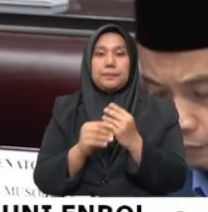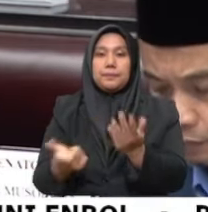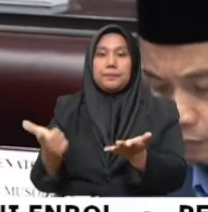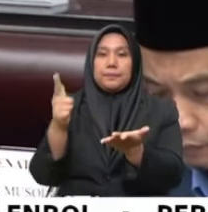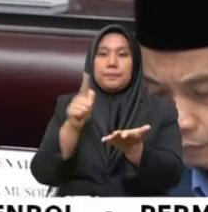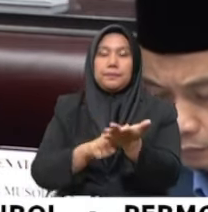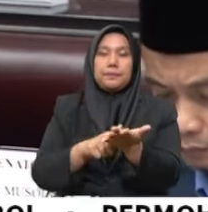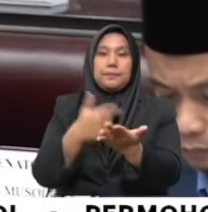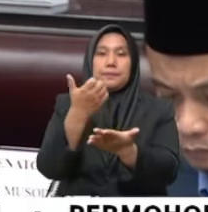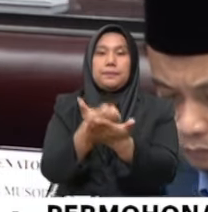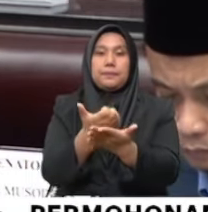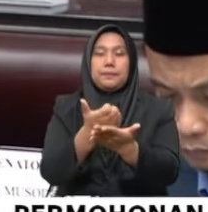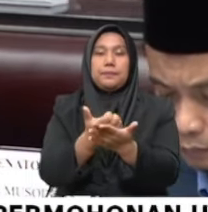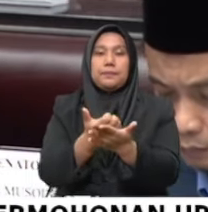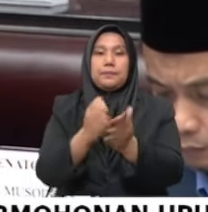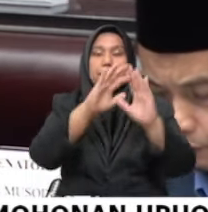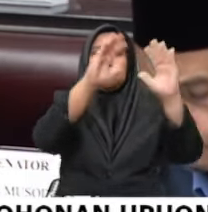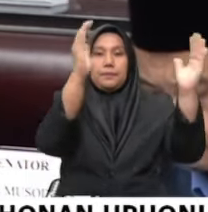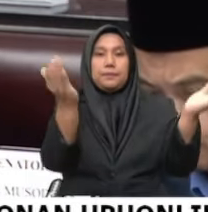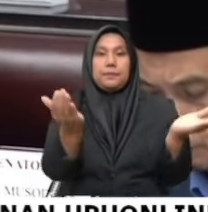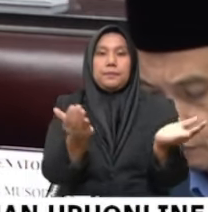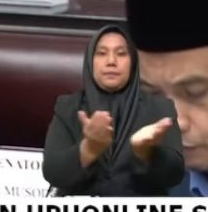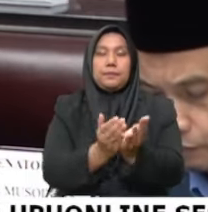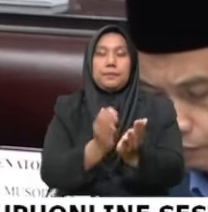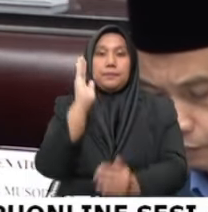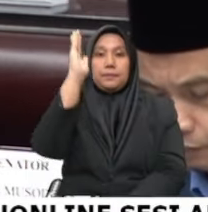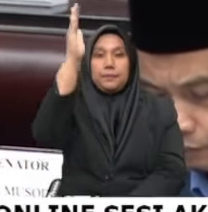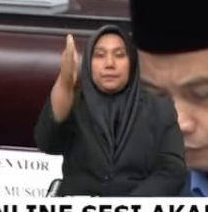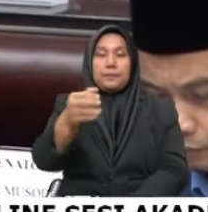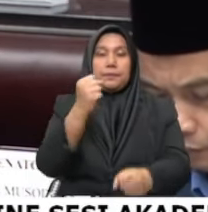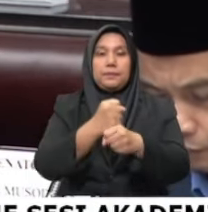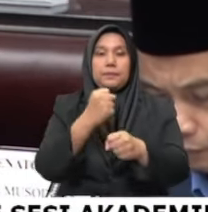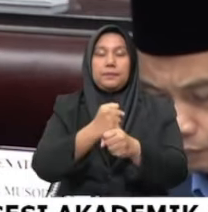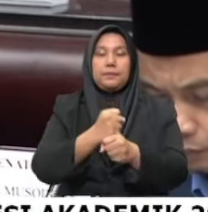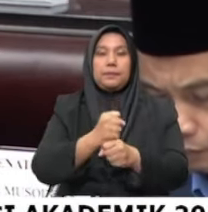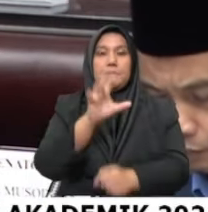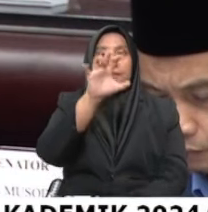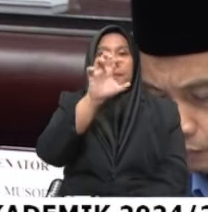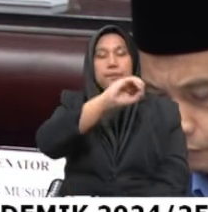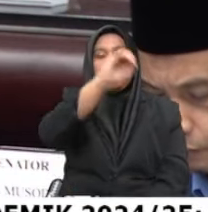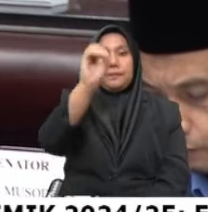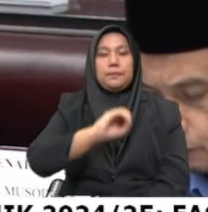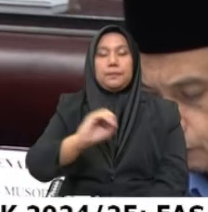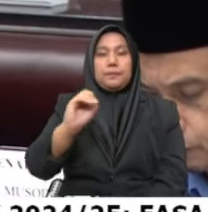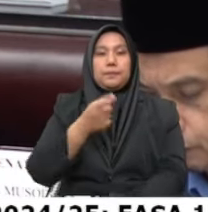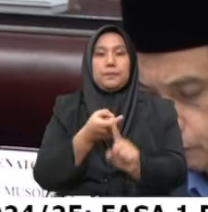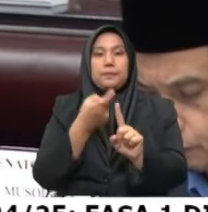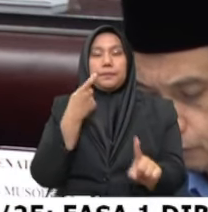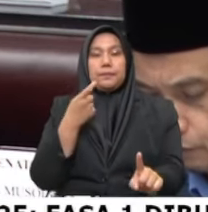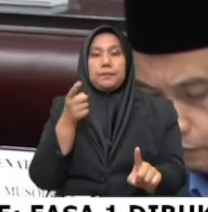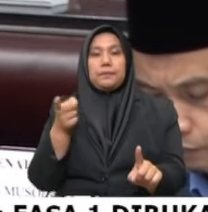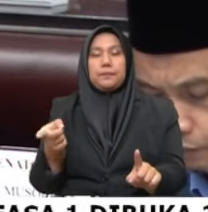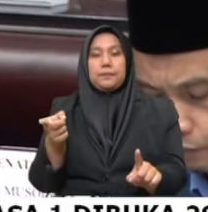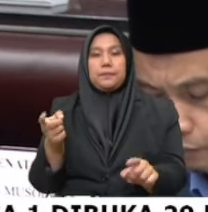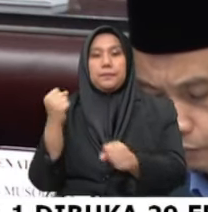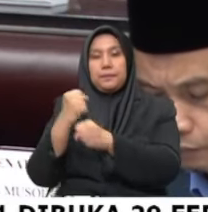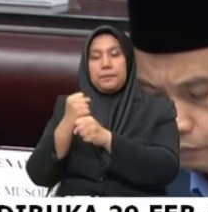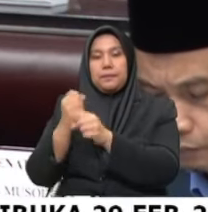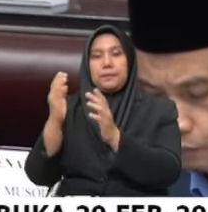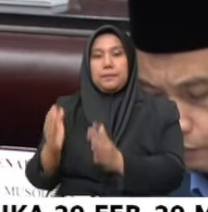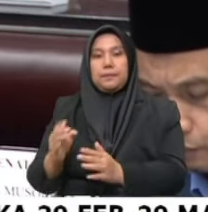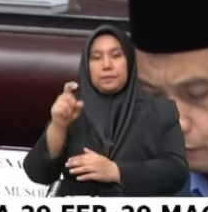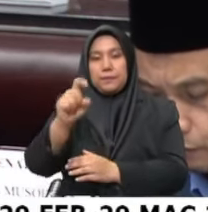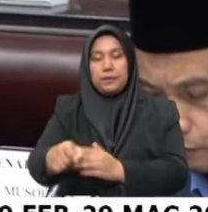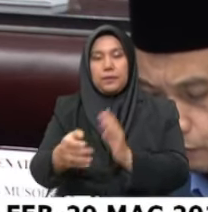laporan ekonomi dunia menyebut future job bahawa 50% daripada pekerja memerlukan